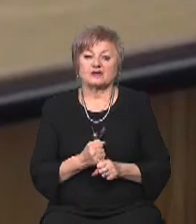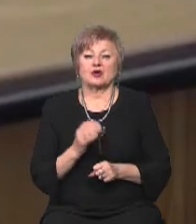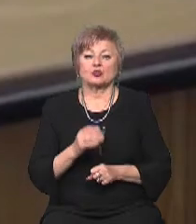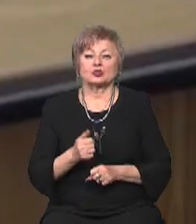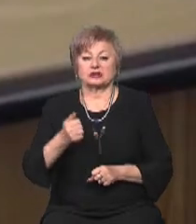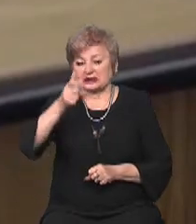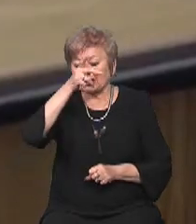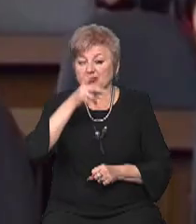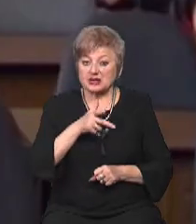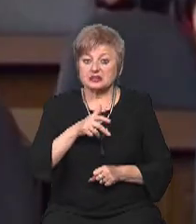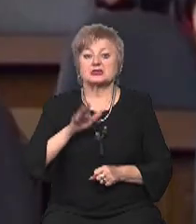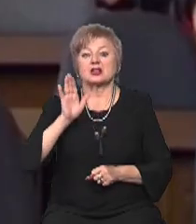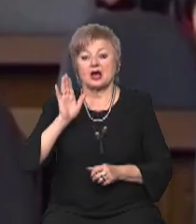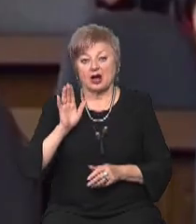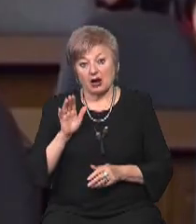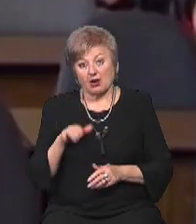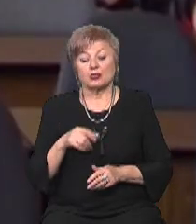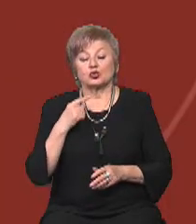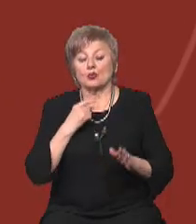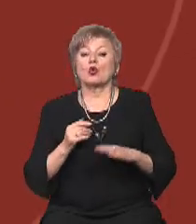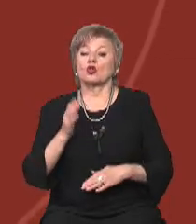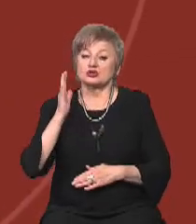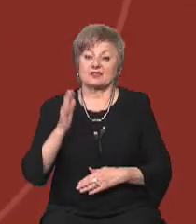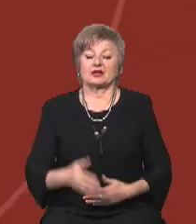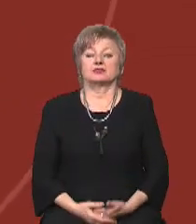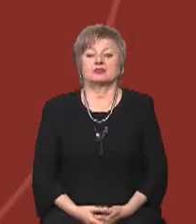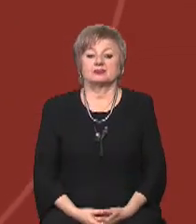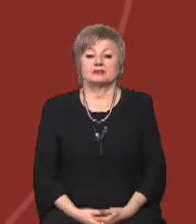3 місяців. Потім їх винесуть на голосування рівнян.